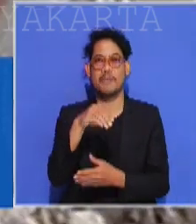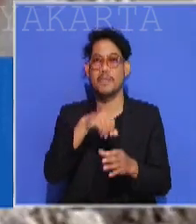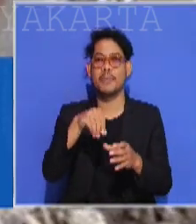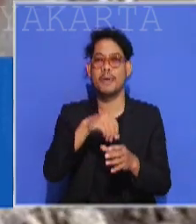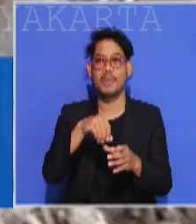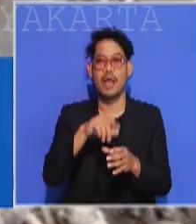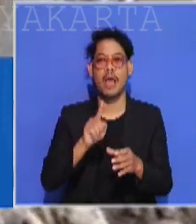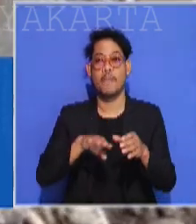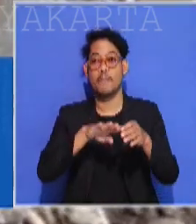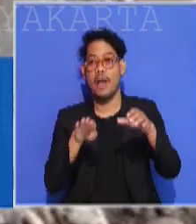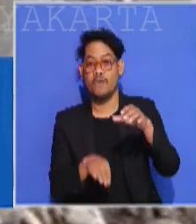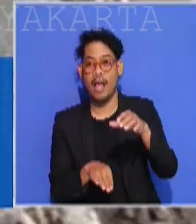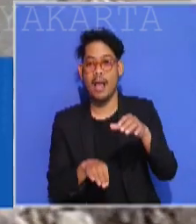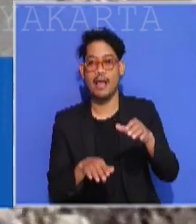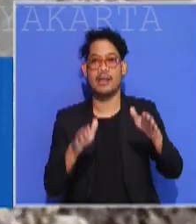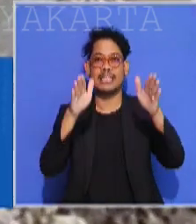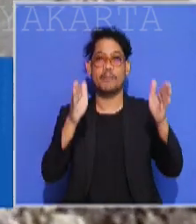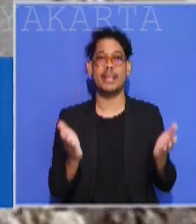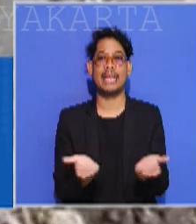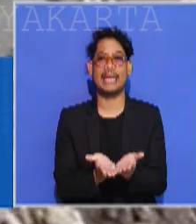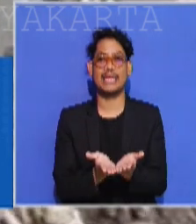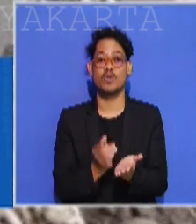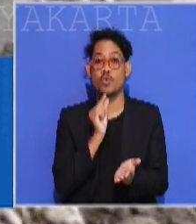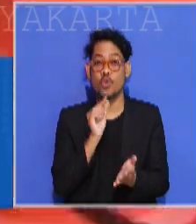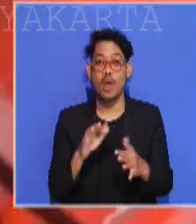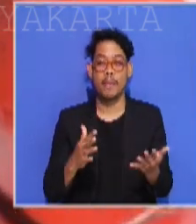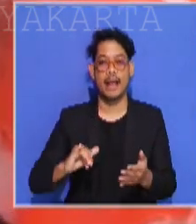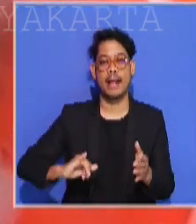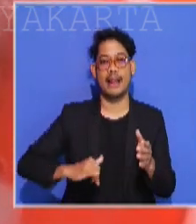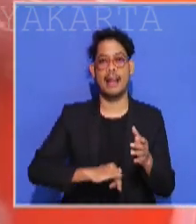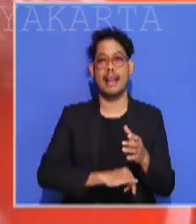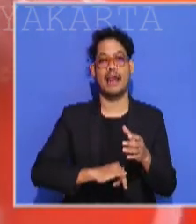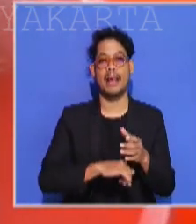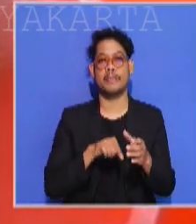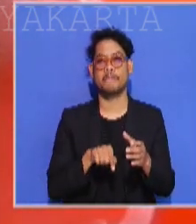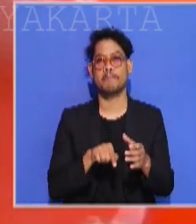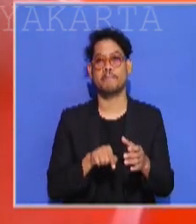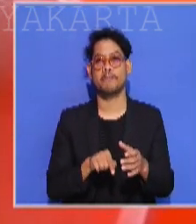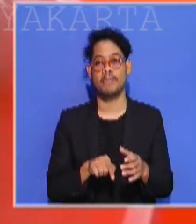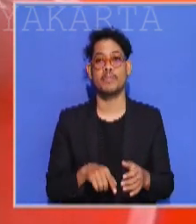lele, toyo ingkang ngandhut nutrisi dipun saluraken kangge brambet. Kekalih